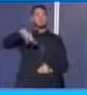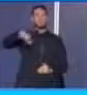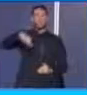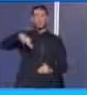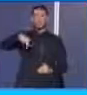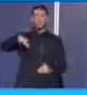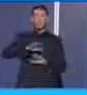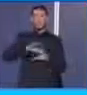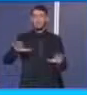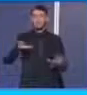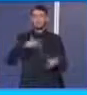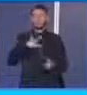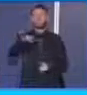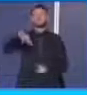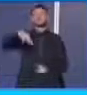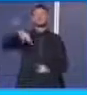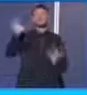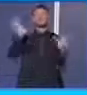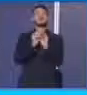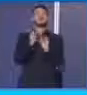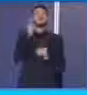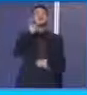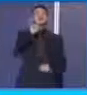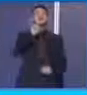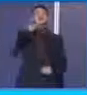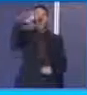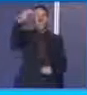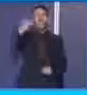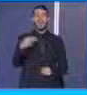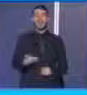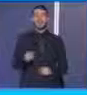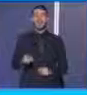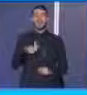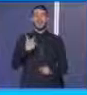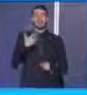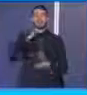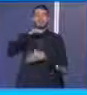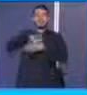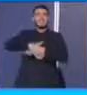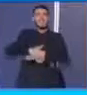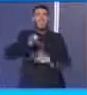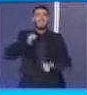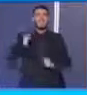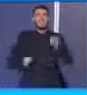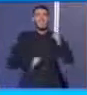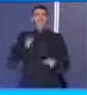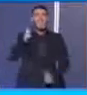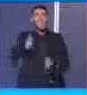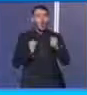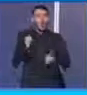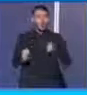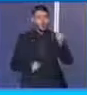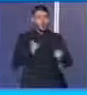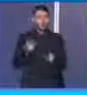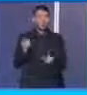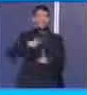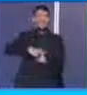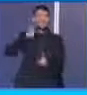γυναικεία θέματα τόσο ο νυχτερινός αγώνας δρόμου όσο και η διεθνής έκθεση σκίτσου την οποία σας καλώ να